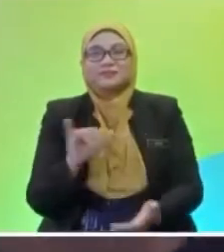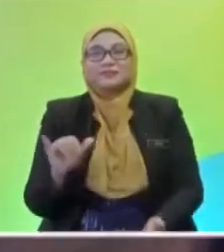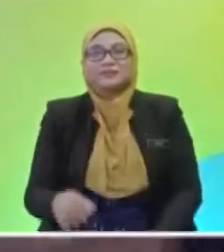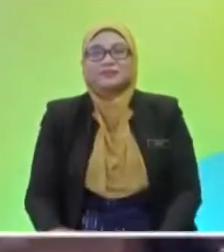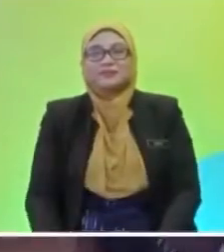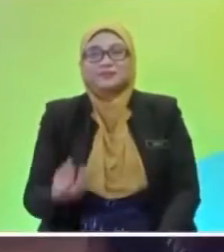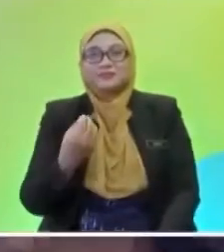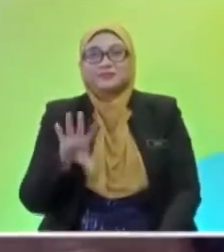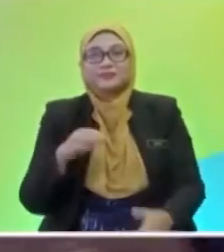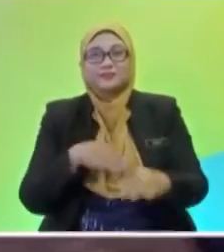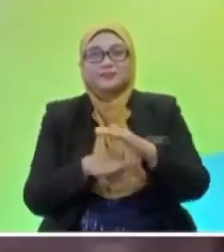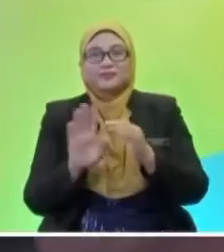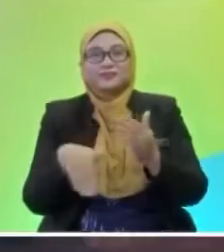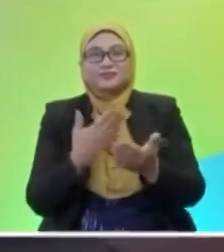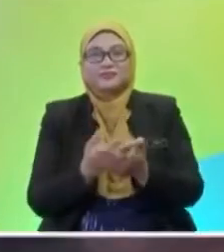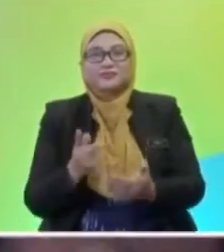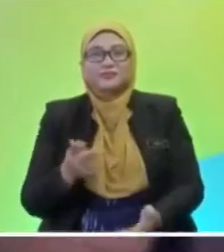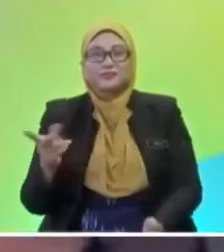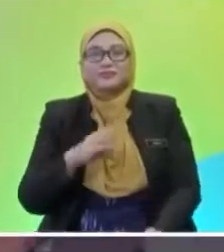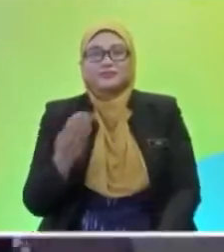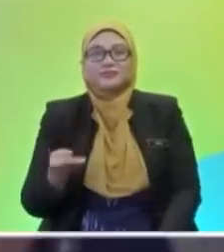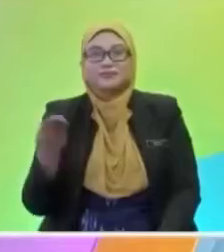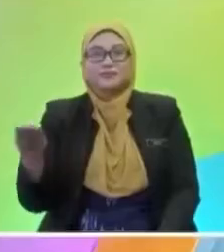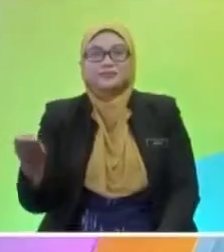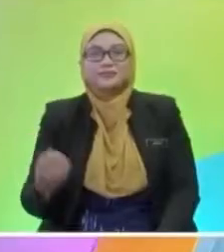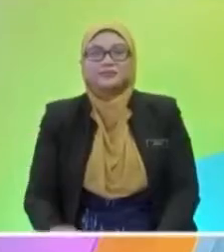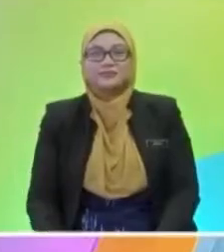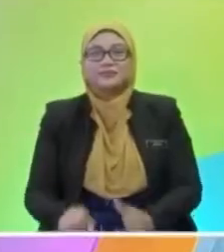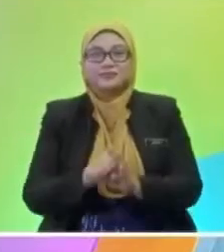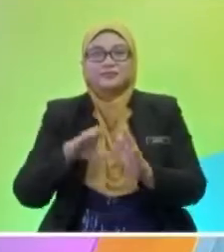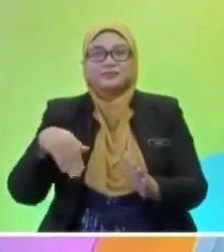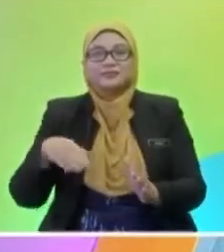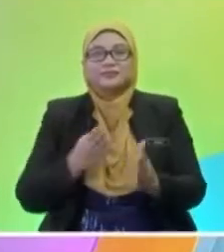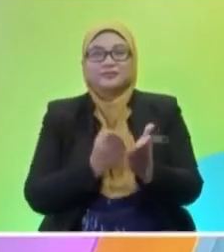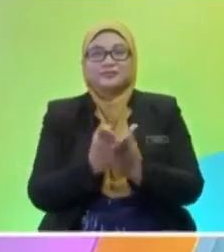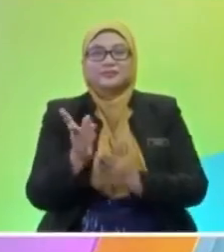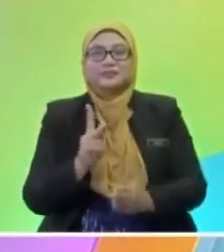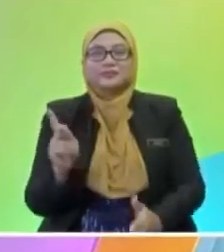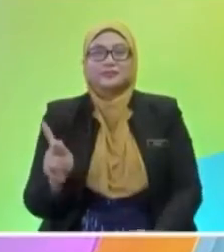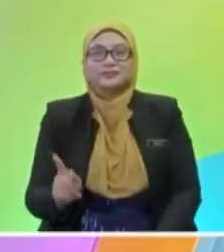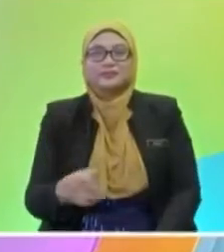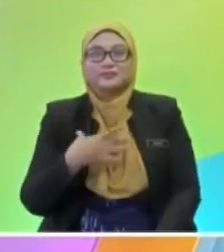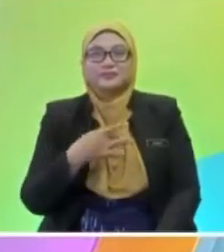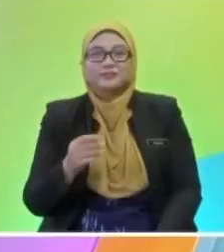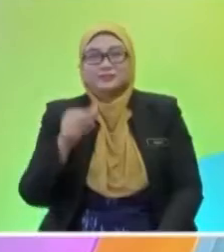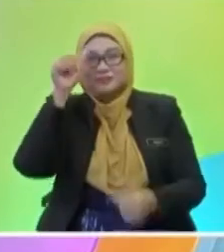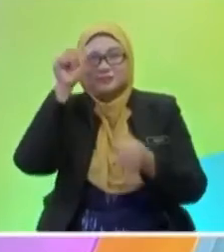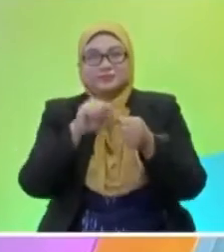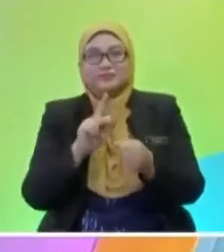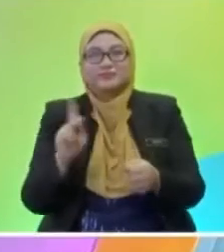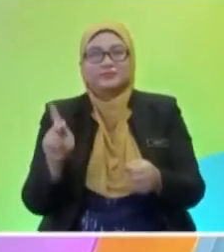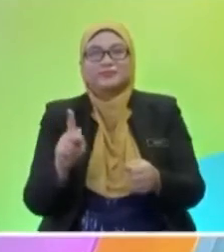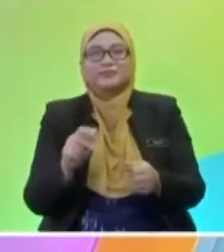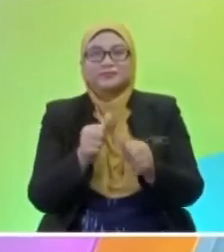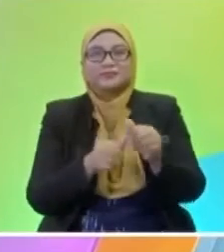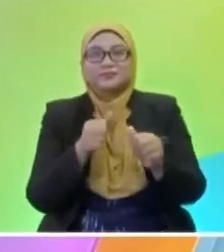ke semua komponen ataupun bahan. Ya, cikgu. Jadi Syafiqah, Ya. sebelum kita teruskan, cikgu suka ingatkan setiap bahan